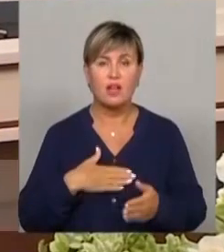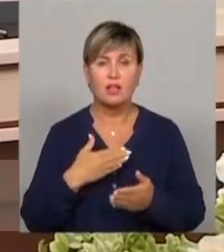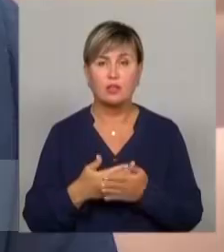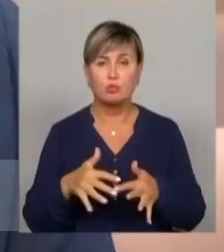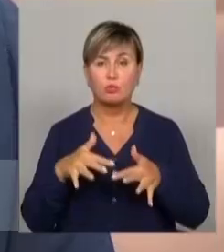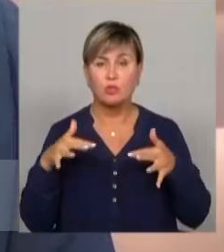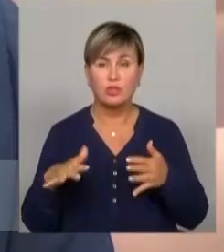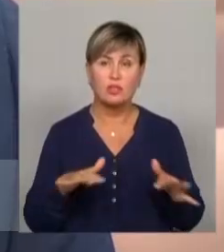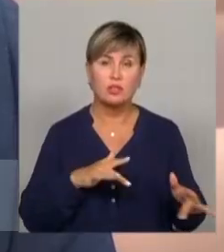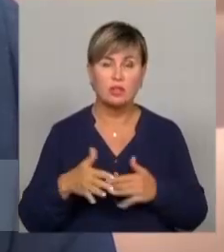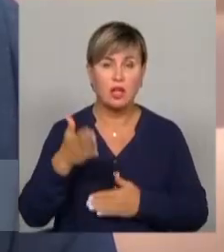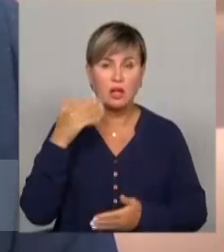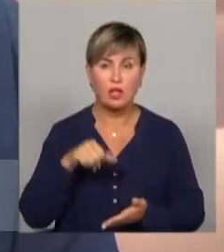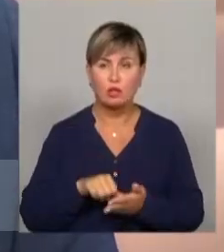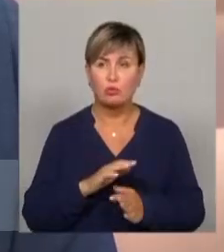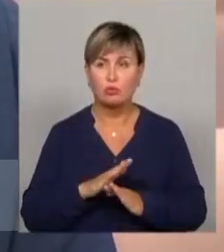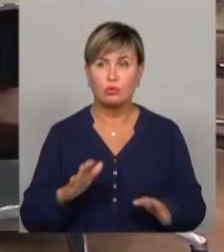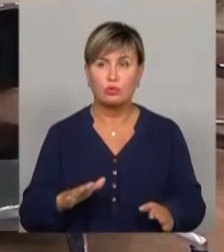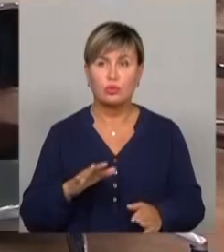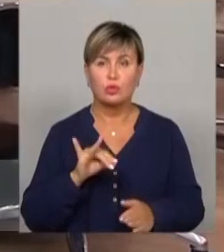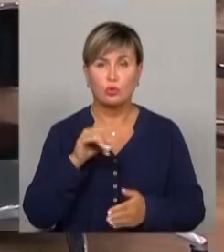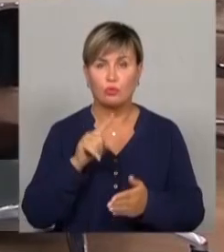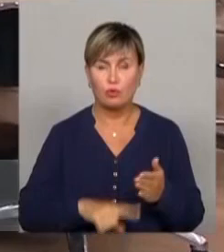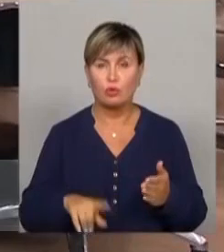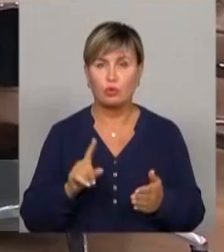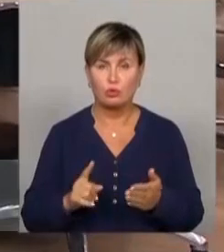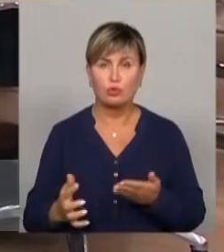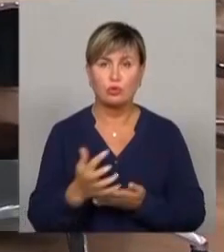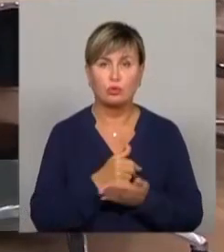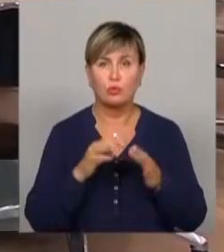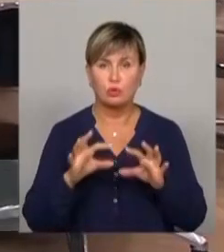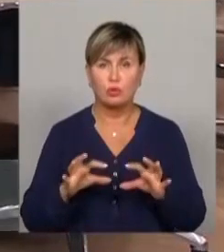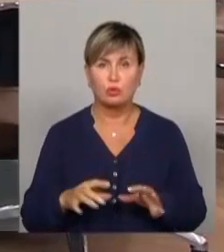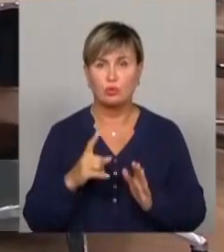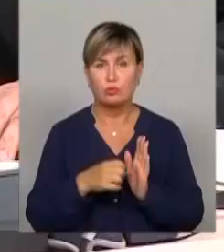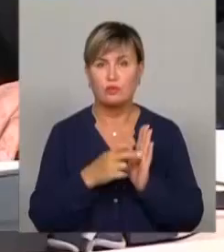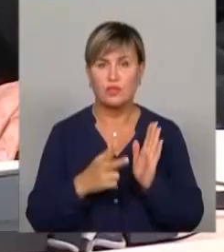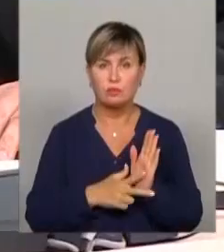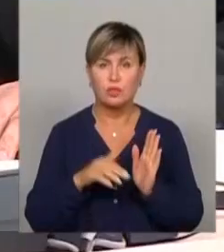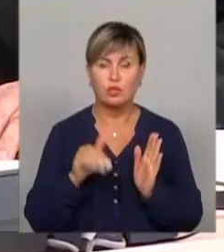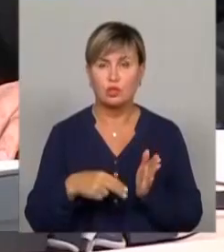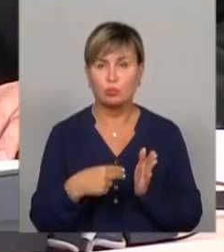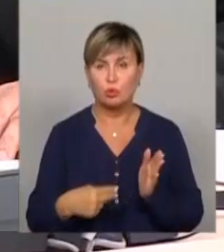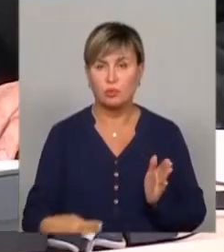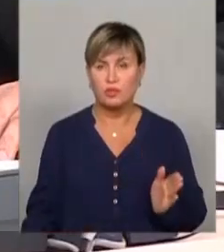публичной деятельности ранее не участвовал. Он уверен, что соберет положенные по закону 118 тысяч подписей.